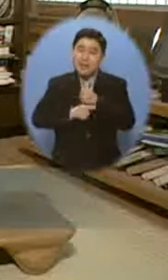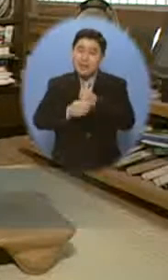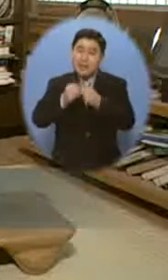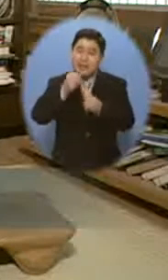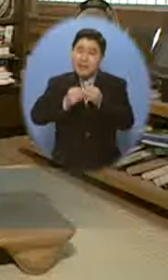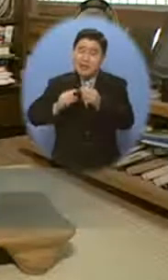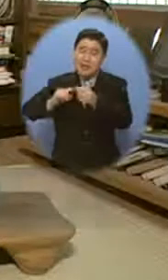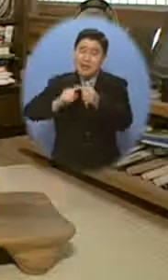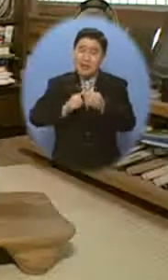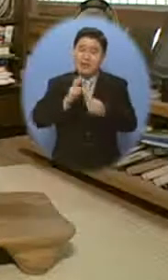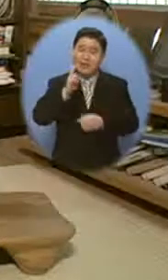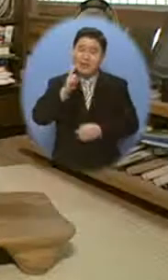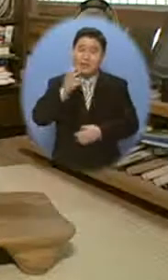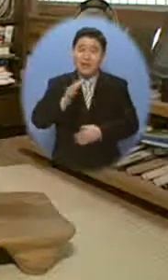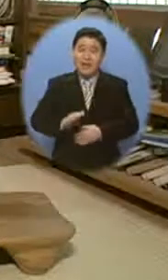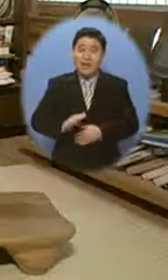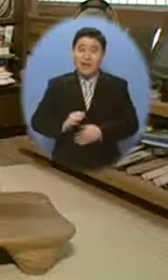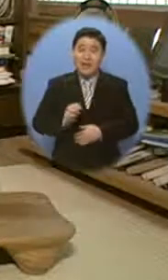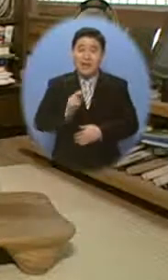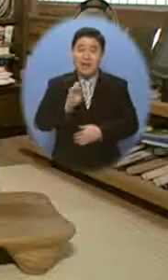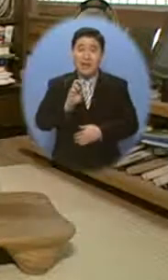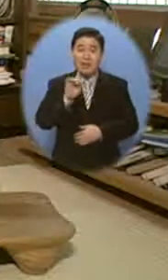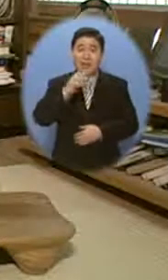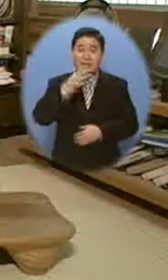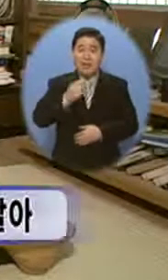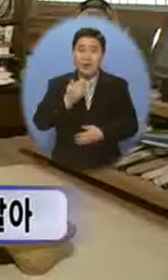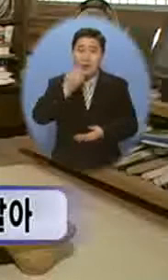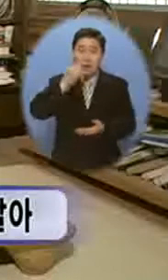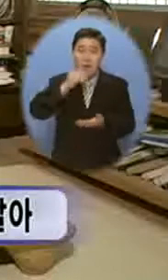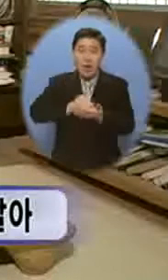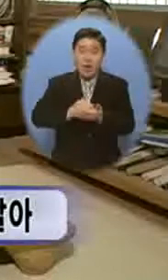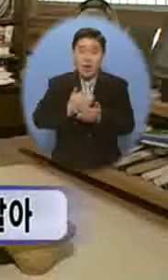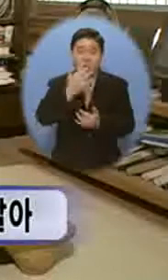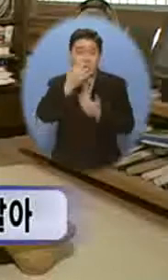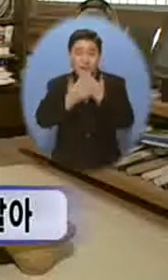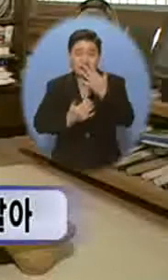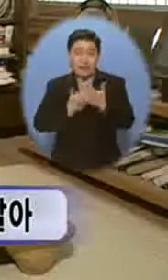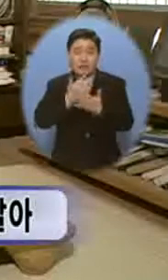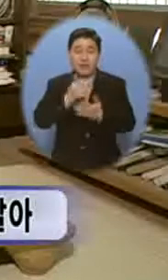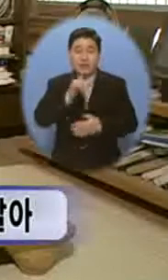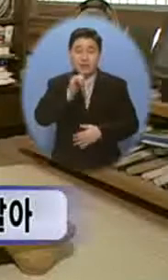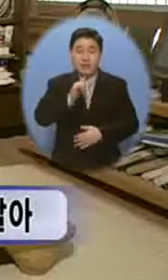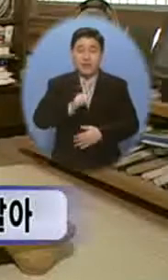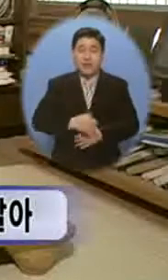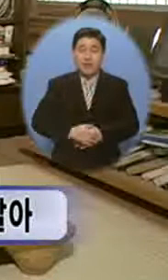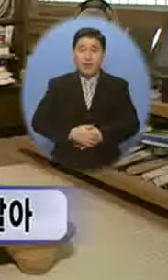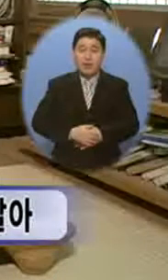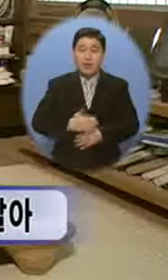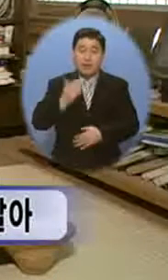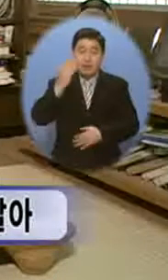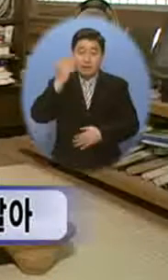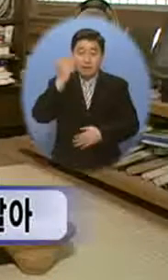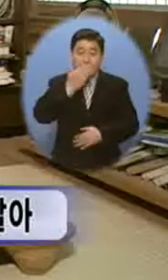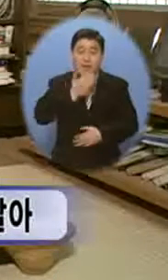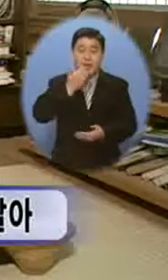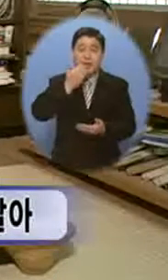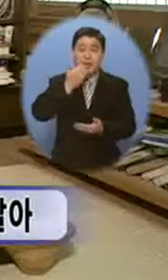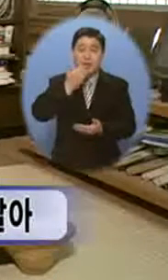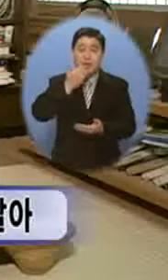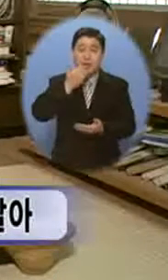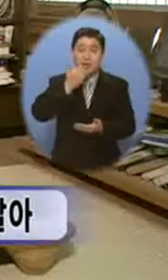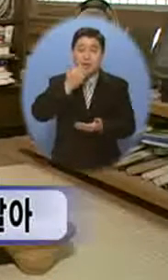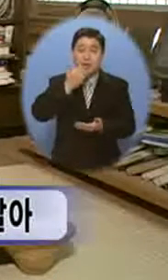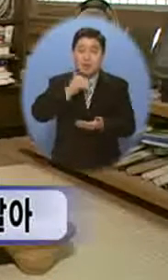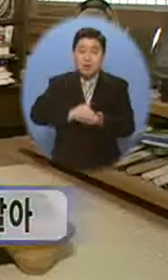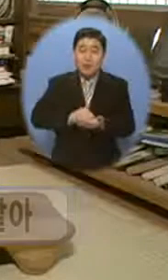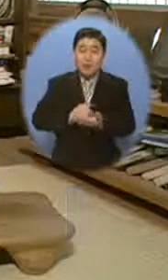텐데, 향맑은 옥돌에 불이 달아, 옥돌이 투명한